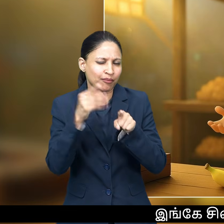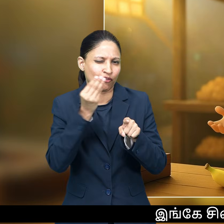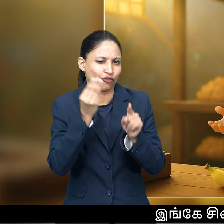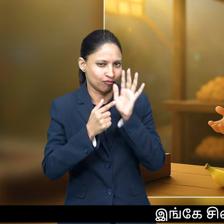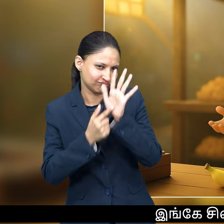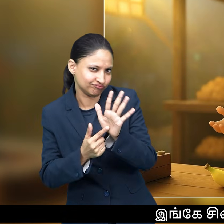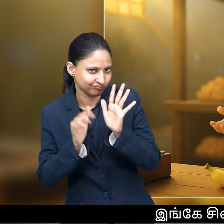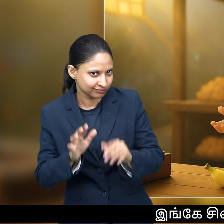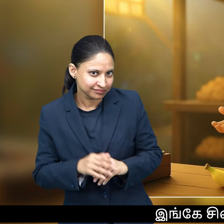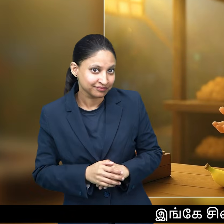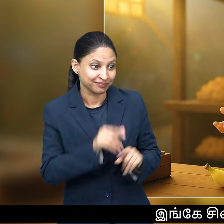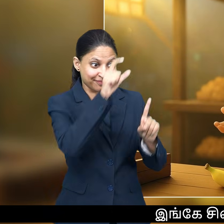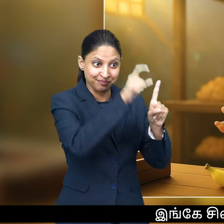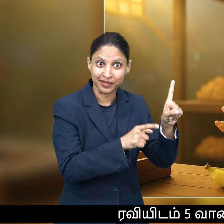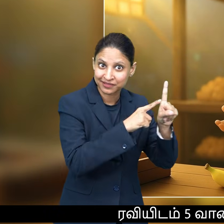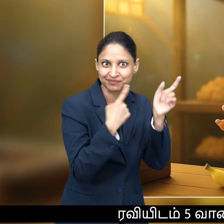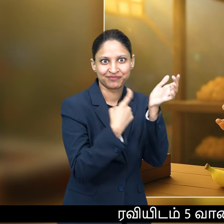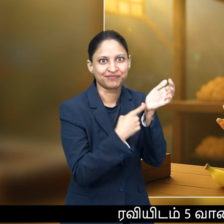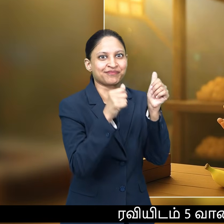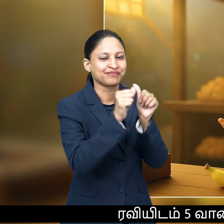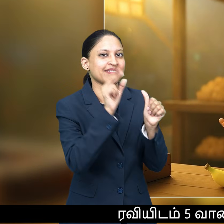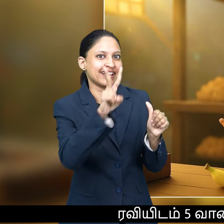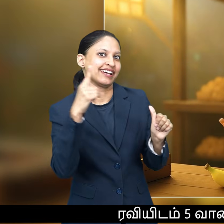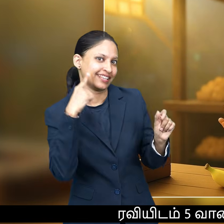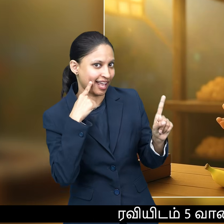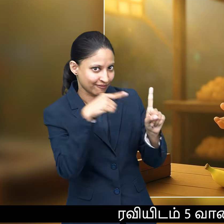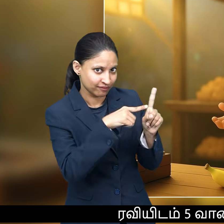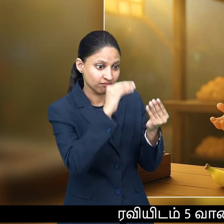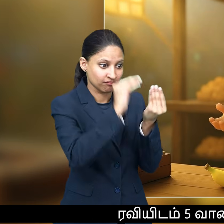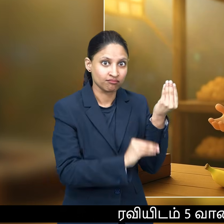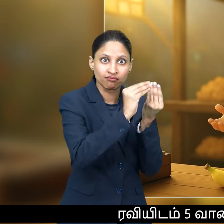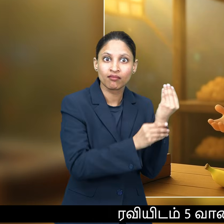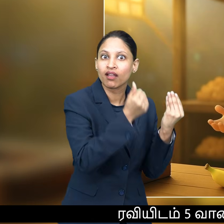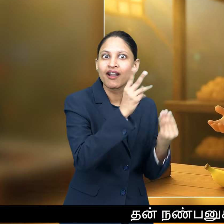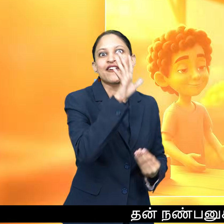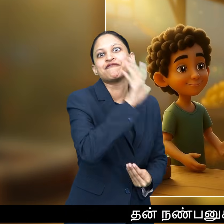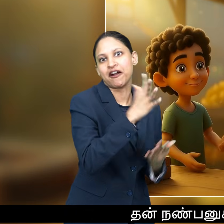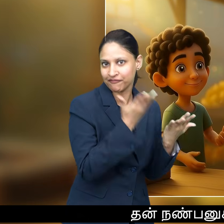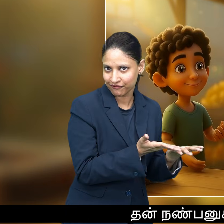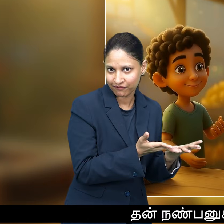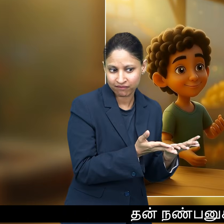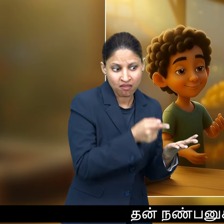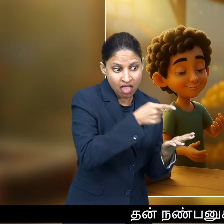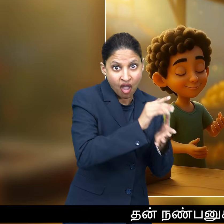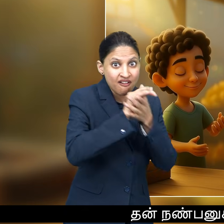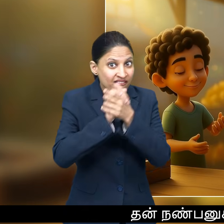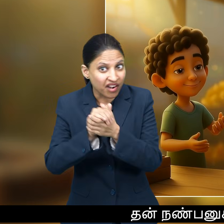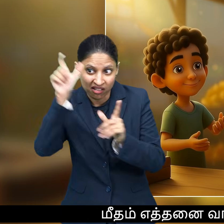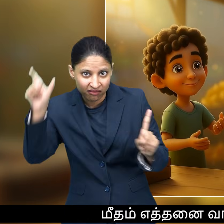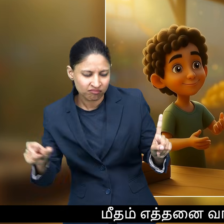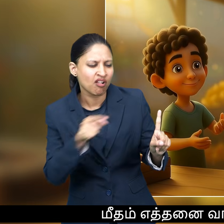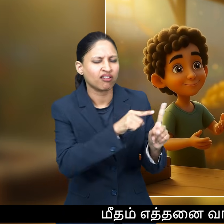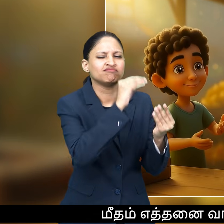இங்கே சில உதாரணங்கள். ரவியிடம் 5 வாழைப்பழங்கள் உள்ளன. தன் நண்பனுக்கு 2